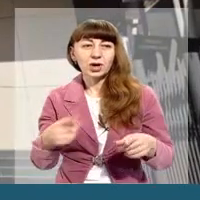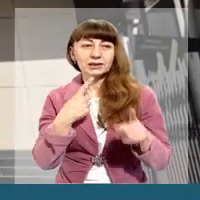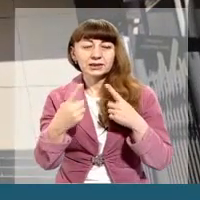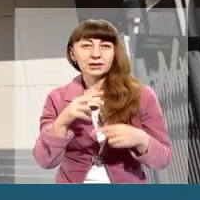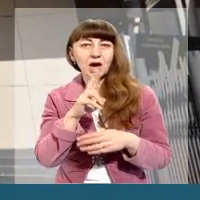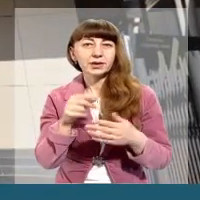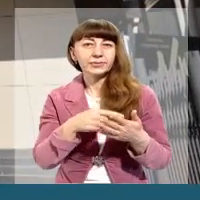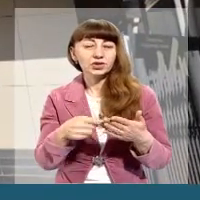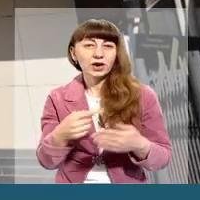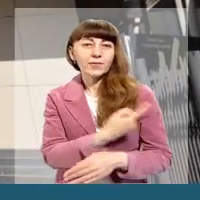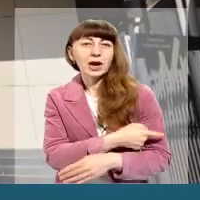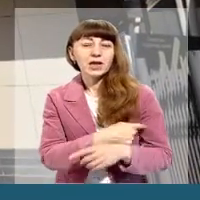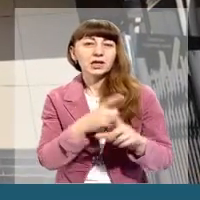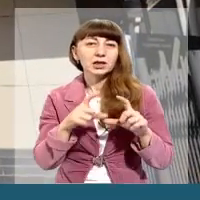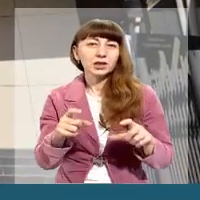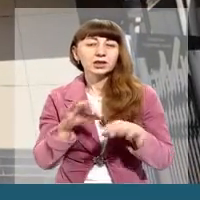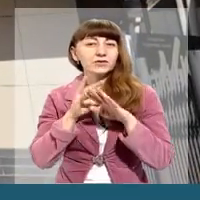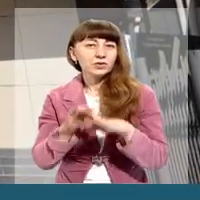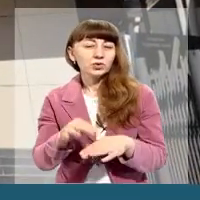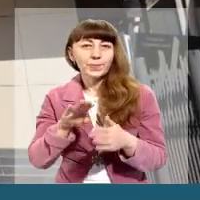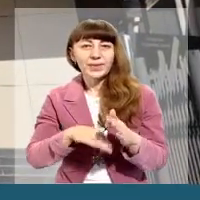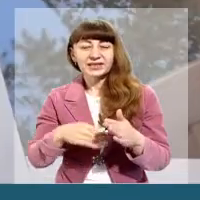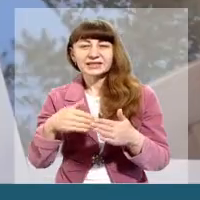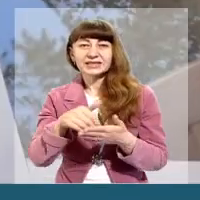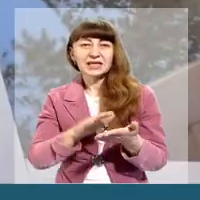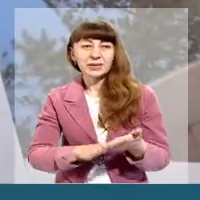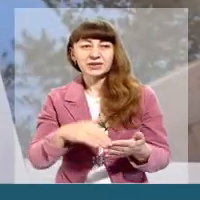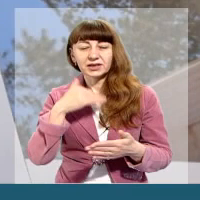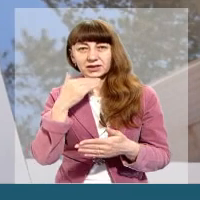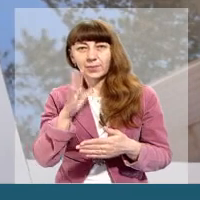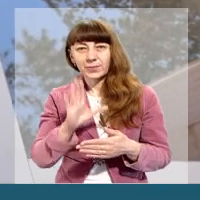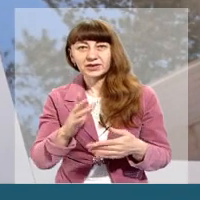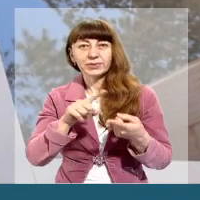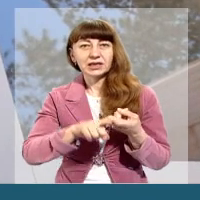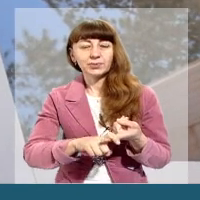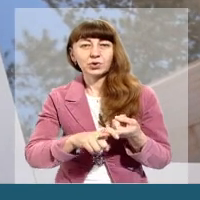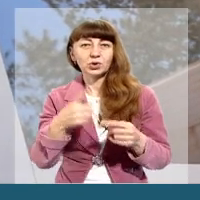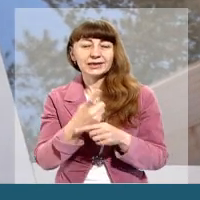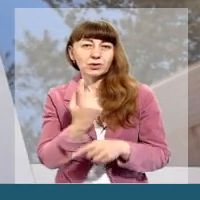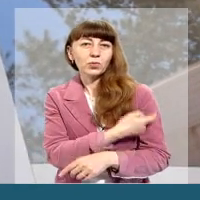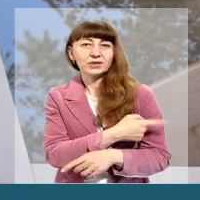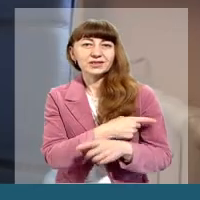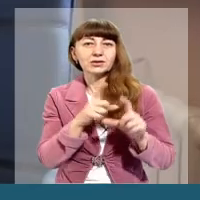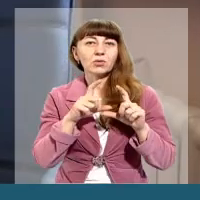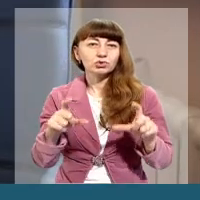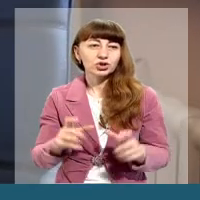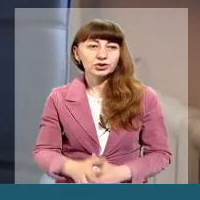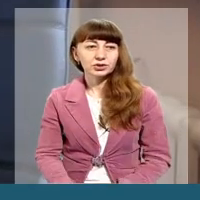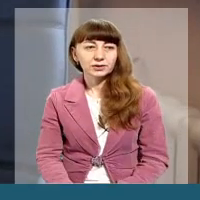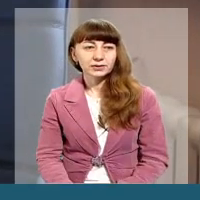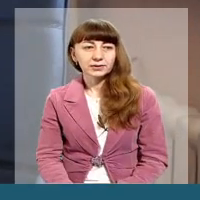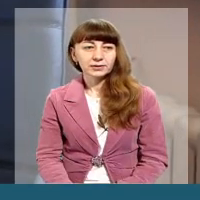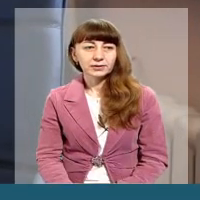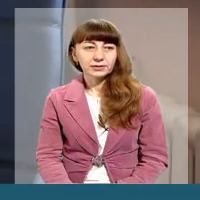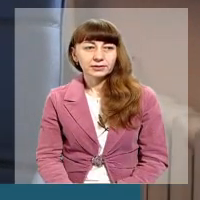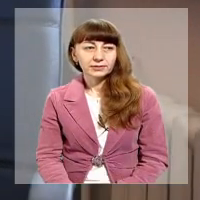как отмечают в поликлинике, ведутся без предварительной записи. Достаточно быть прикрепленным к данному медицинскому учреждению. Вопросы репродуктивного